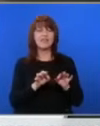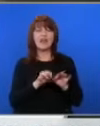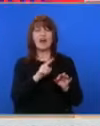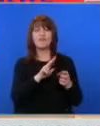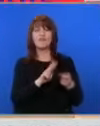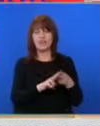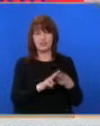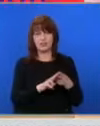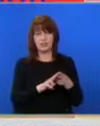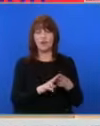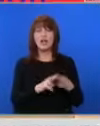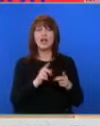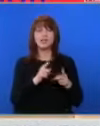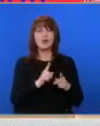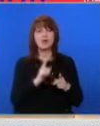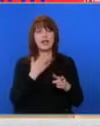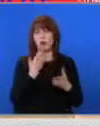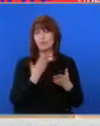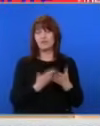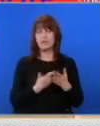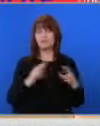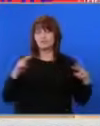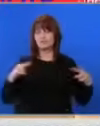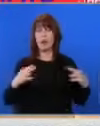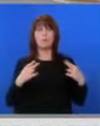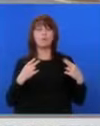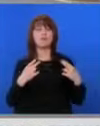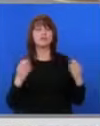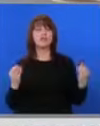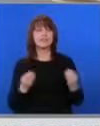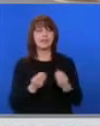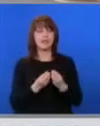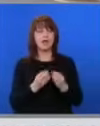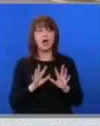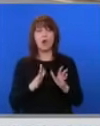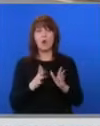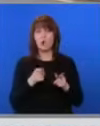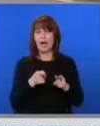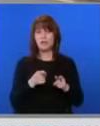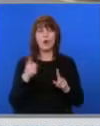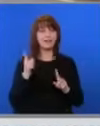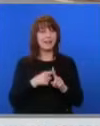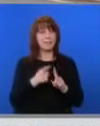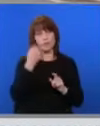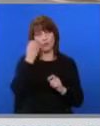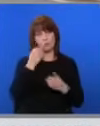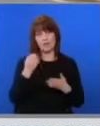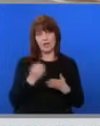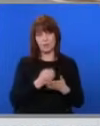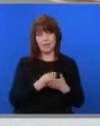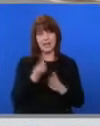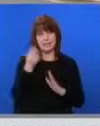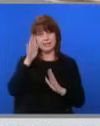Вашингтон. Щабът на Хейли не е обявил публични събития след днешния супервторник. Когато беше на поста, Тръмп подобри икономиката,